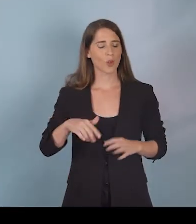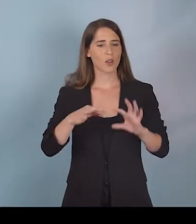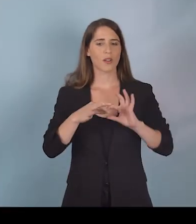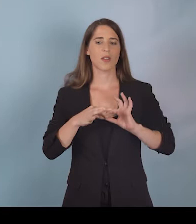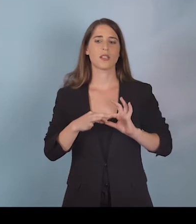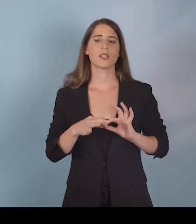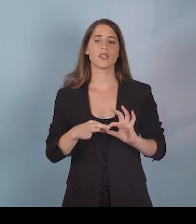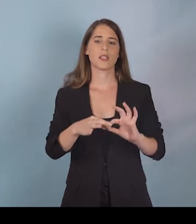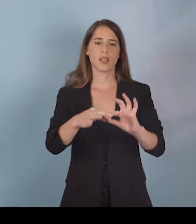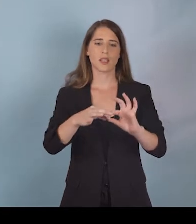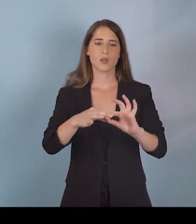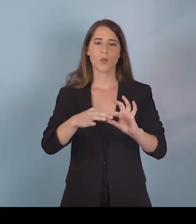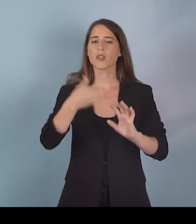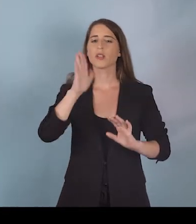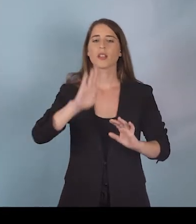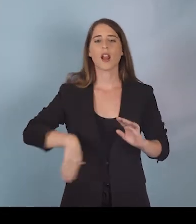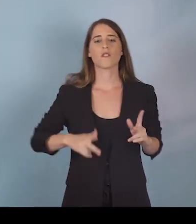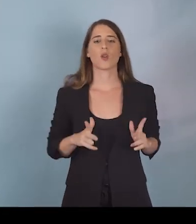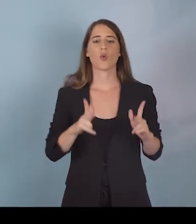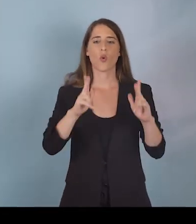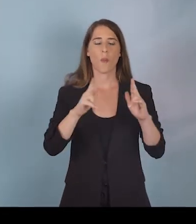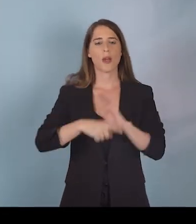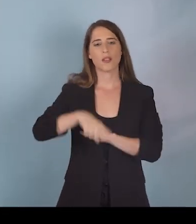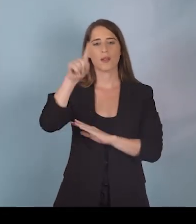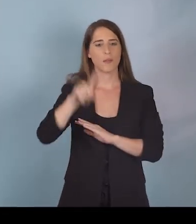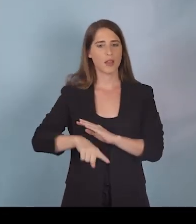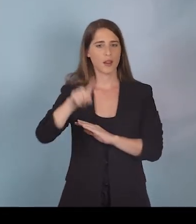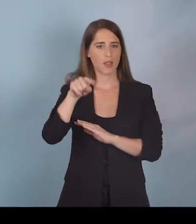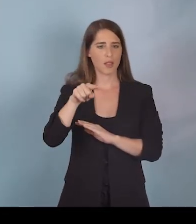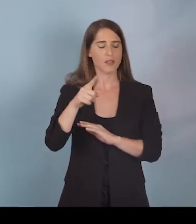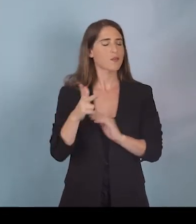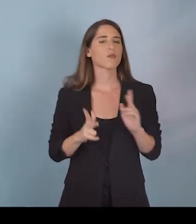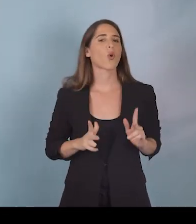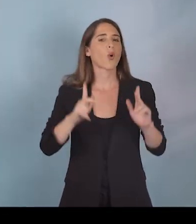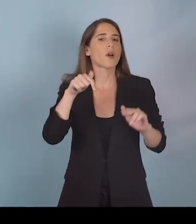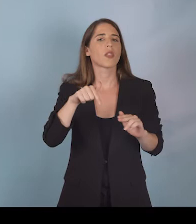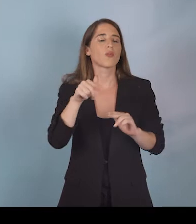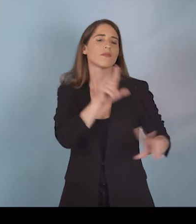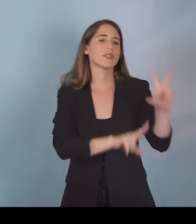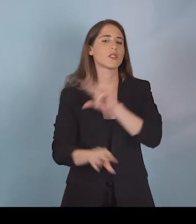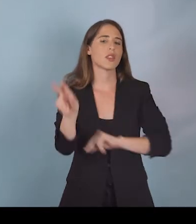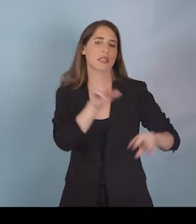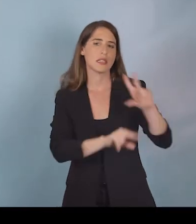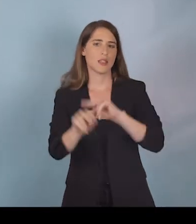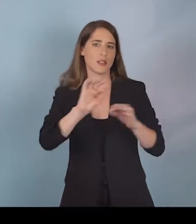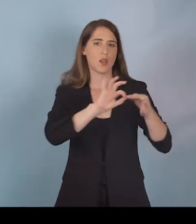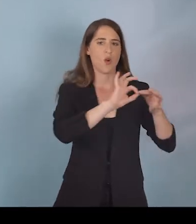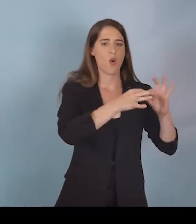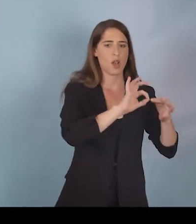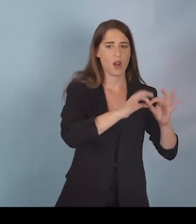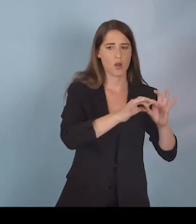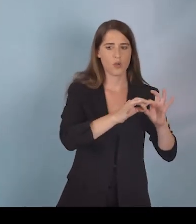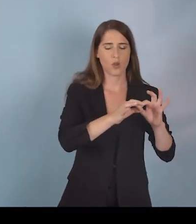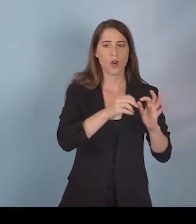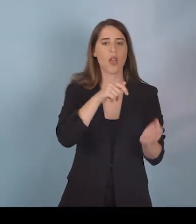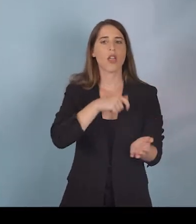Προχωράμε στο τελευταίο κομμάτι της ημερίδας μας, που είναι η συζήτηση μεταξύ των οργανώσεων, θεσμών